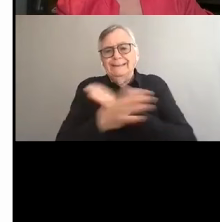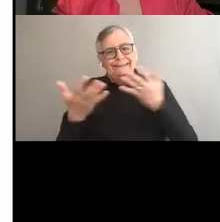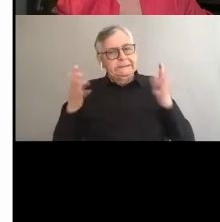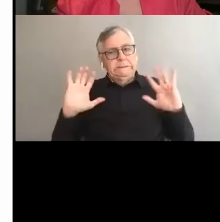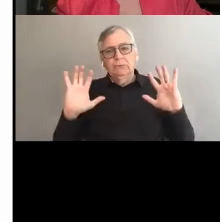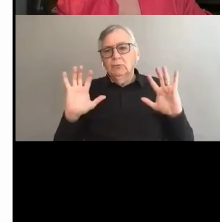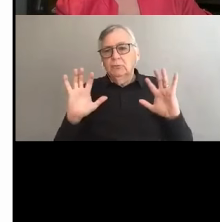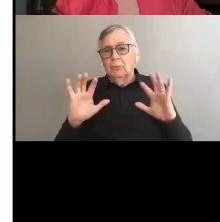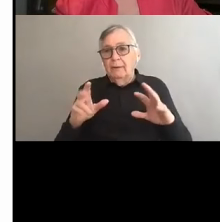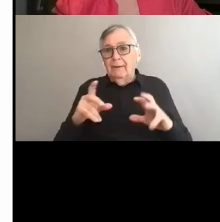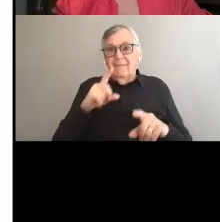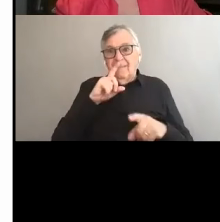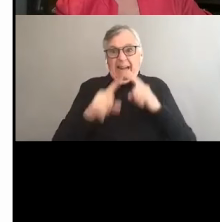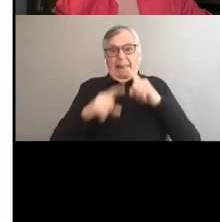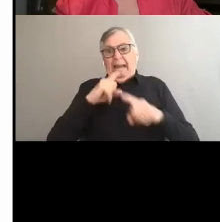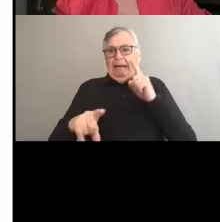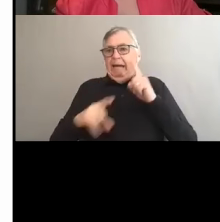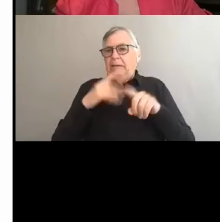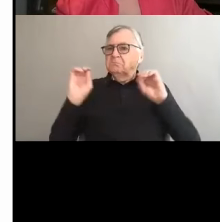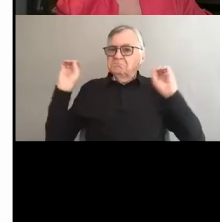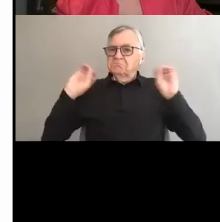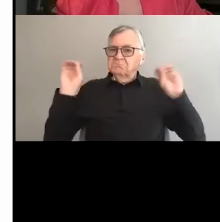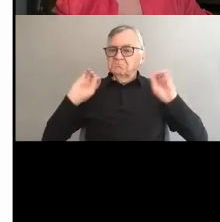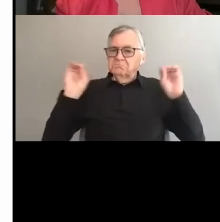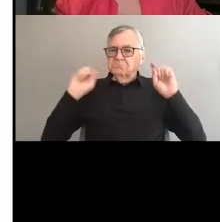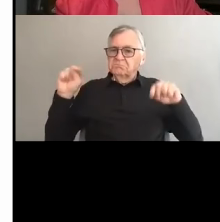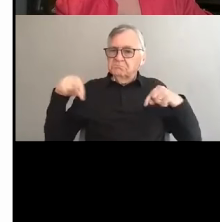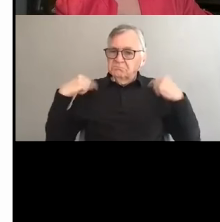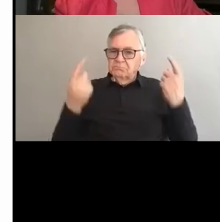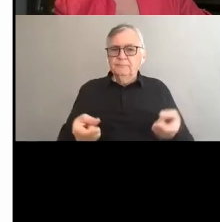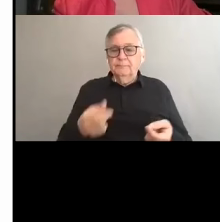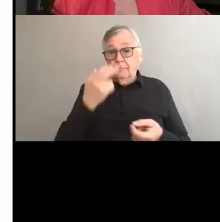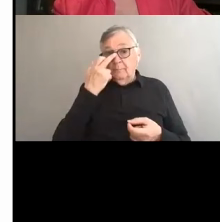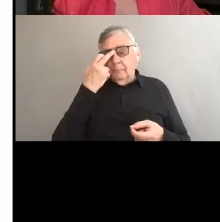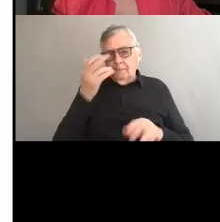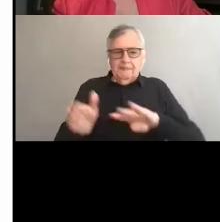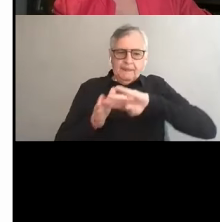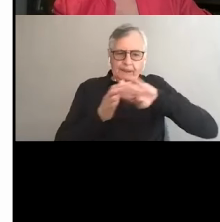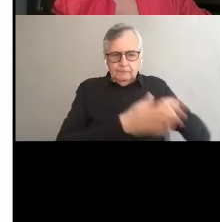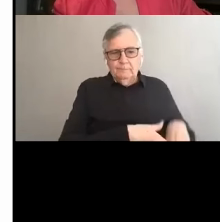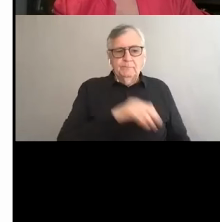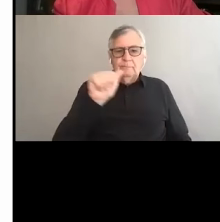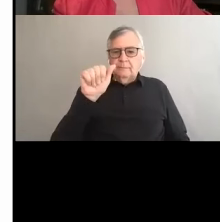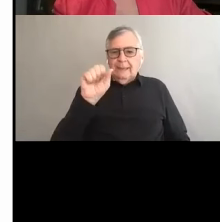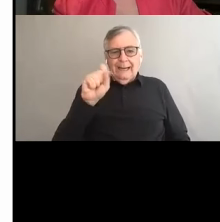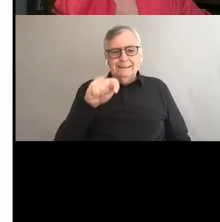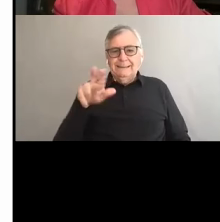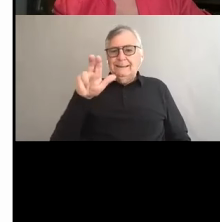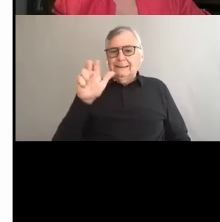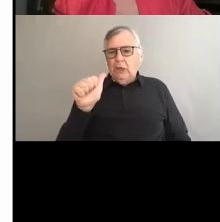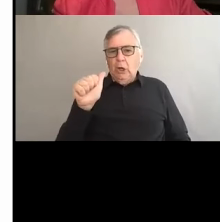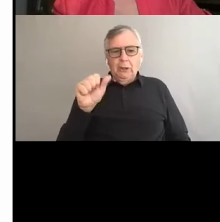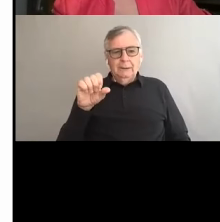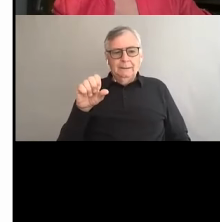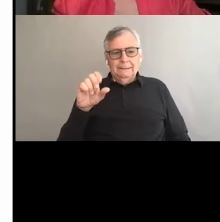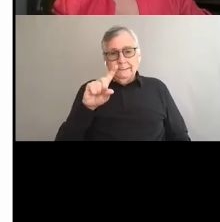de signal d'événement majeur durant les essais cliniques. Maintenant, AstraZeneca, les résultats sont arrivés un peu plus